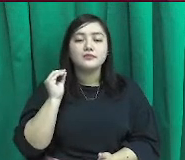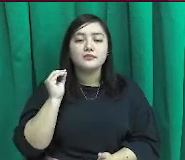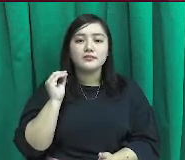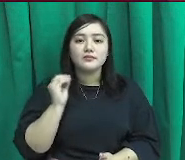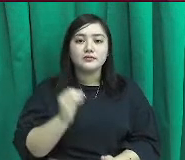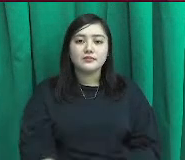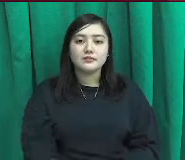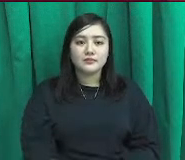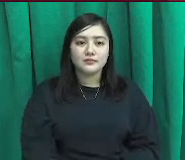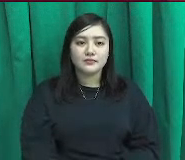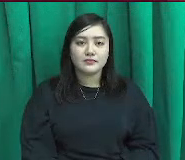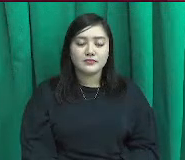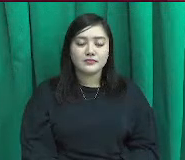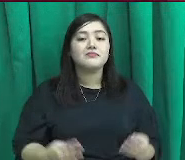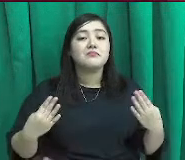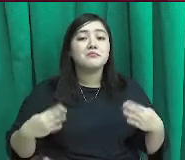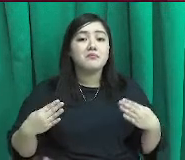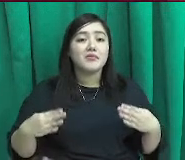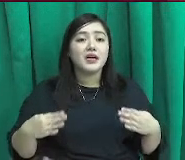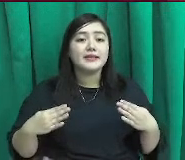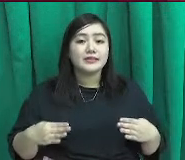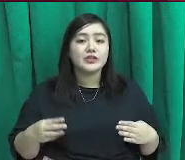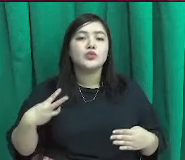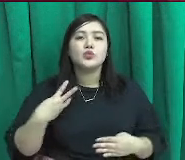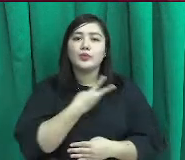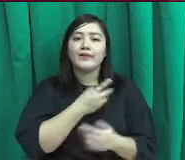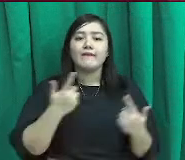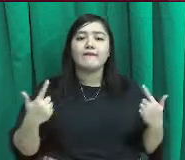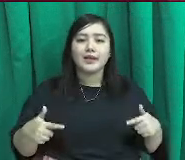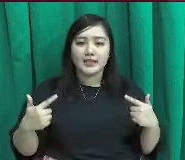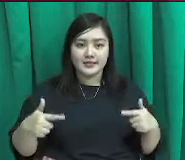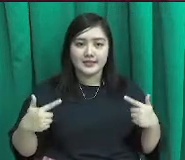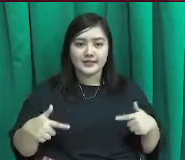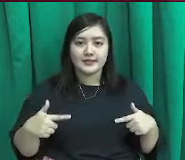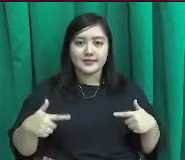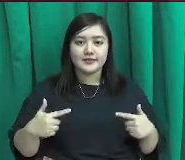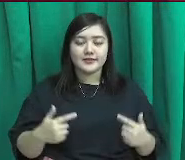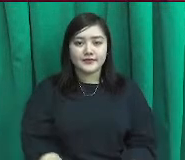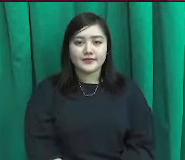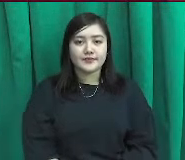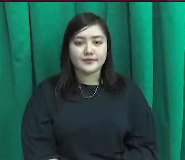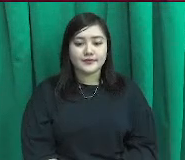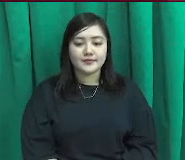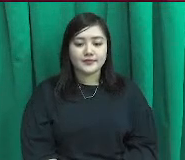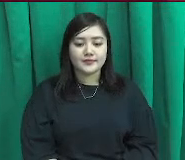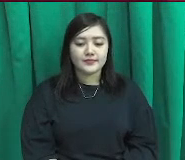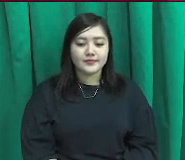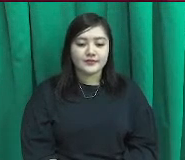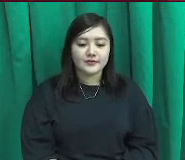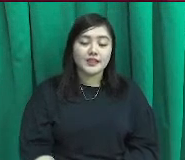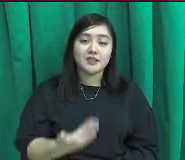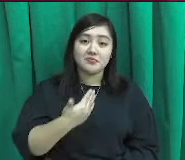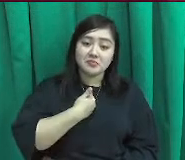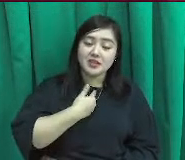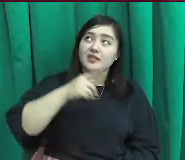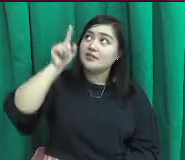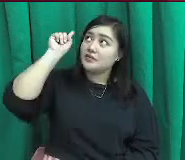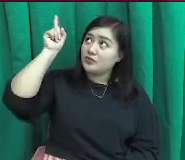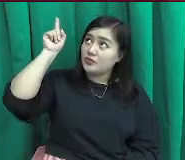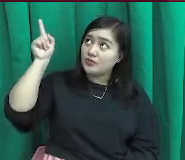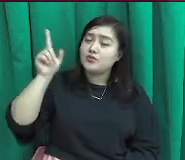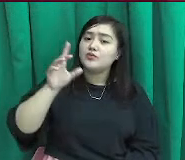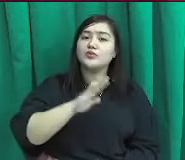tayong battles na kino-confront ngayon. Amen. Lahat tayo, lahat. Yeah. Ako, Sir Noel, Sir Rudy, yes. And